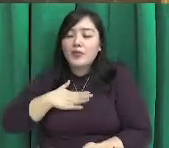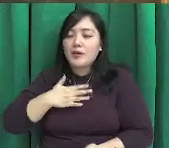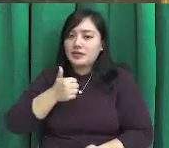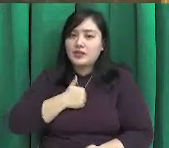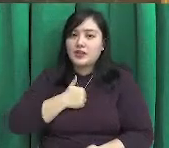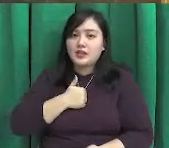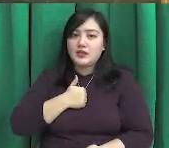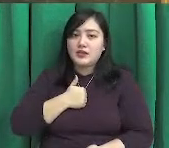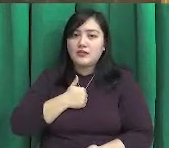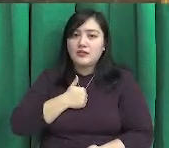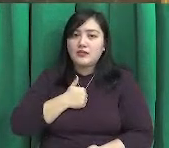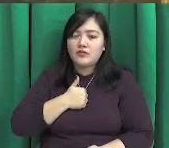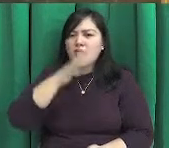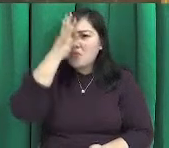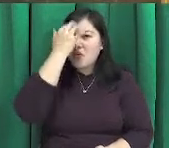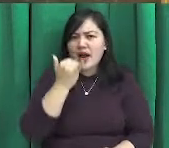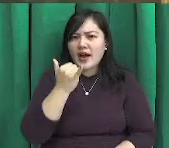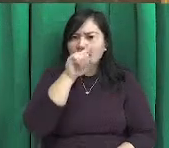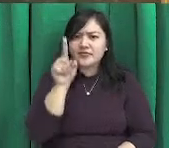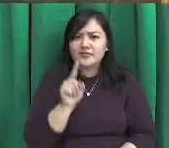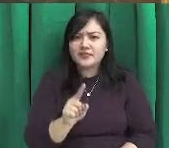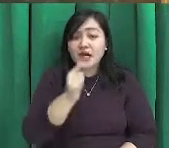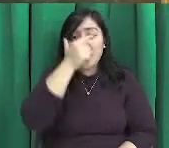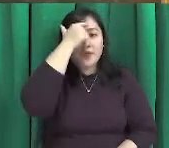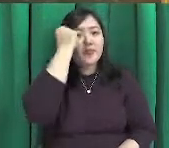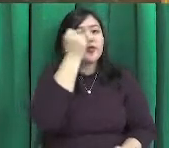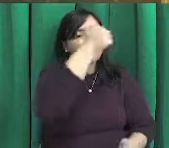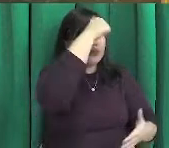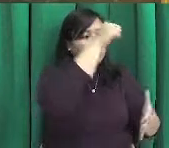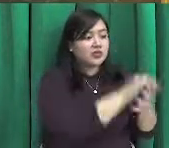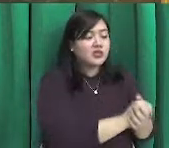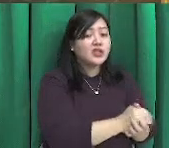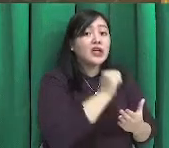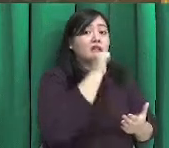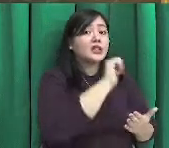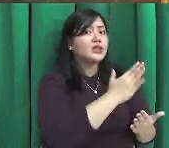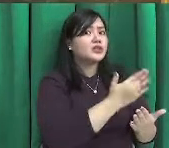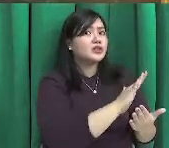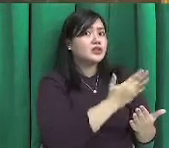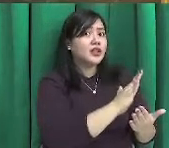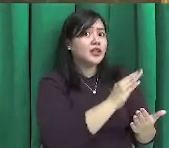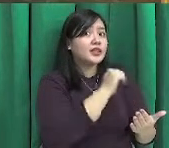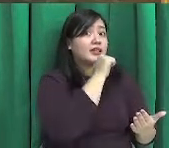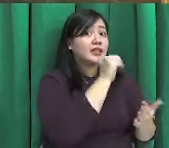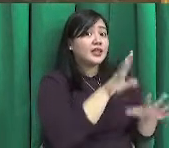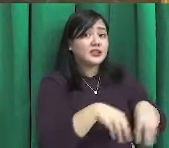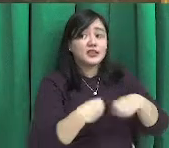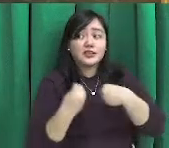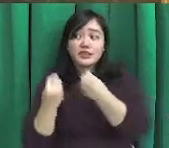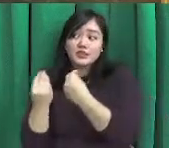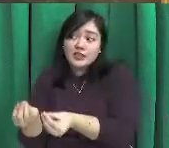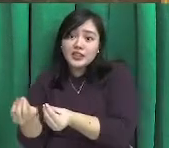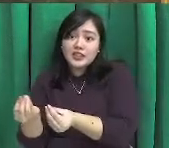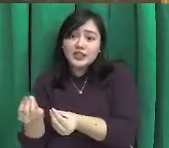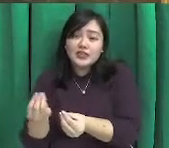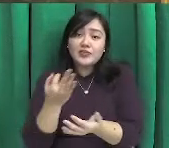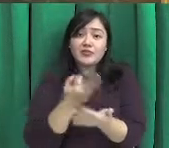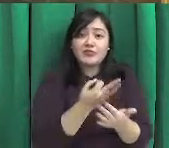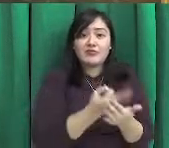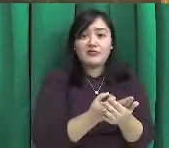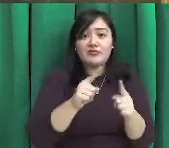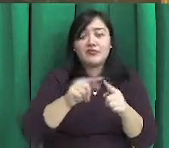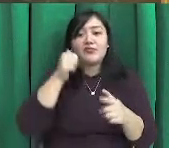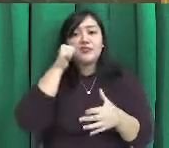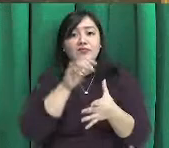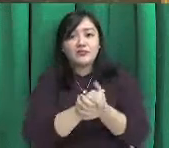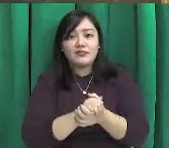one flesh na kayo. Amen. So the point here, kapatid, is that you are not two anymore. You are one.